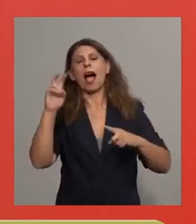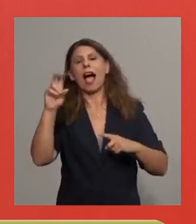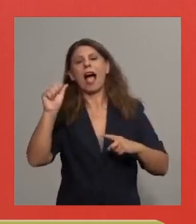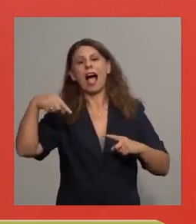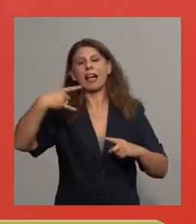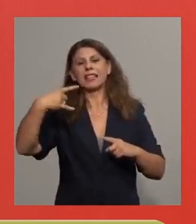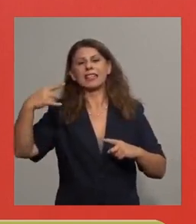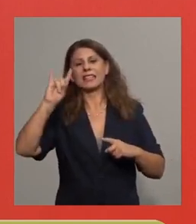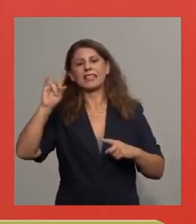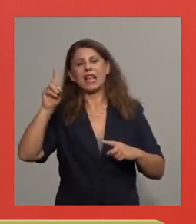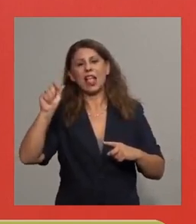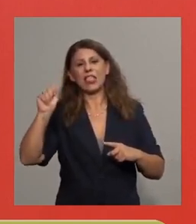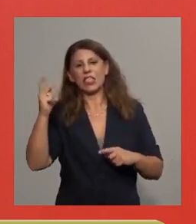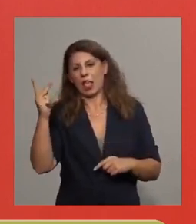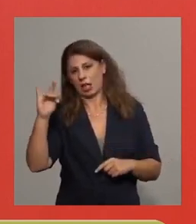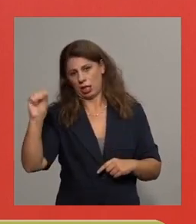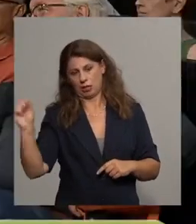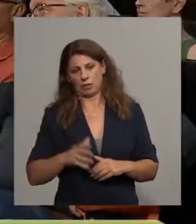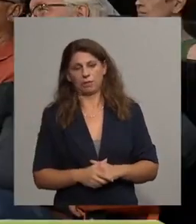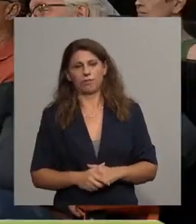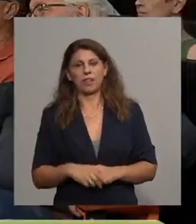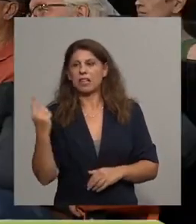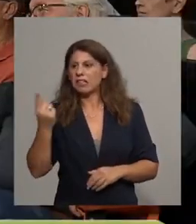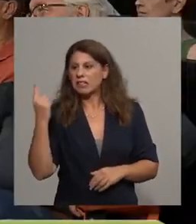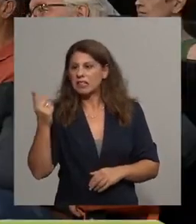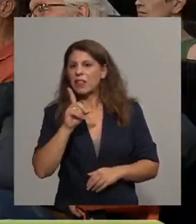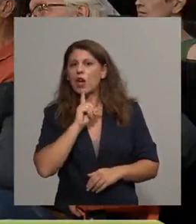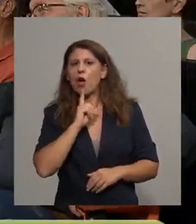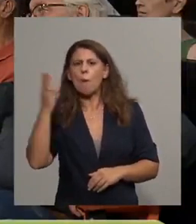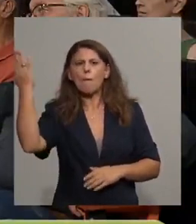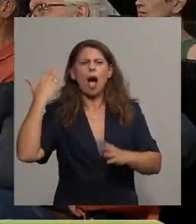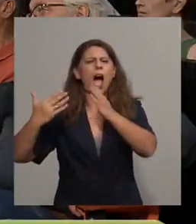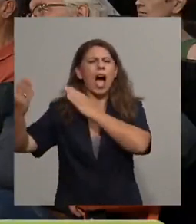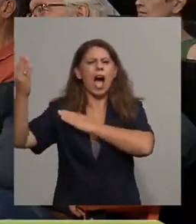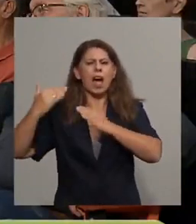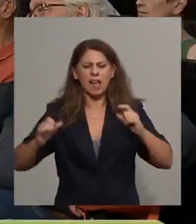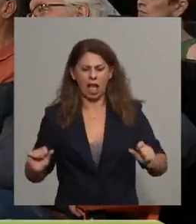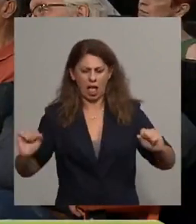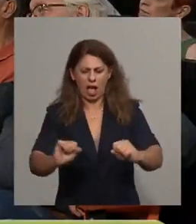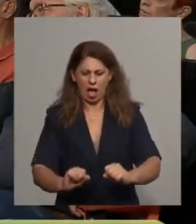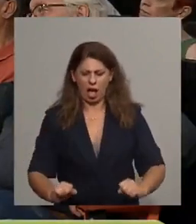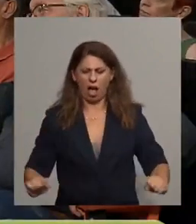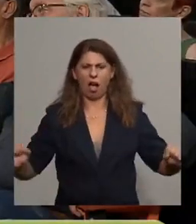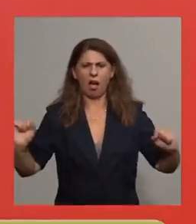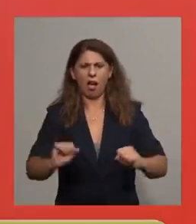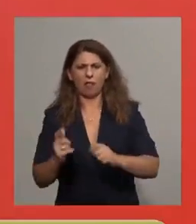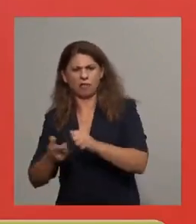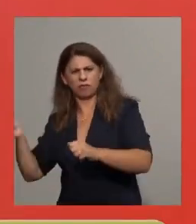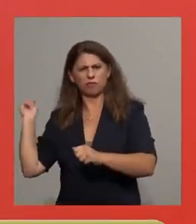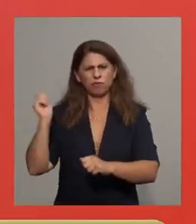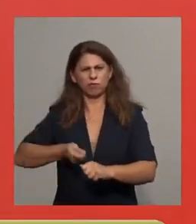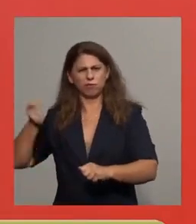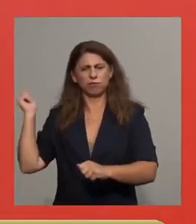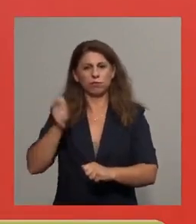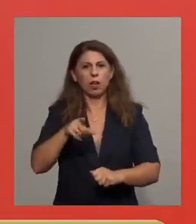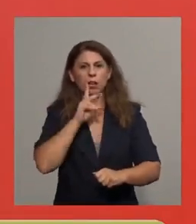αναδεικνύουν οι συνθήκες εργασιακής γαλέρας που έφεραν οι αμερικάνικες επενδύσεις στα ναυπηγεία της